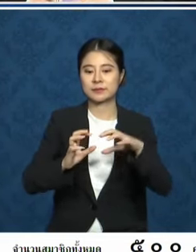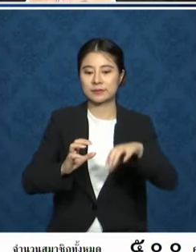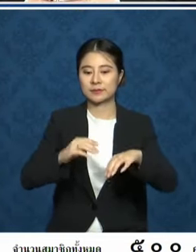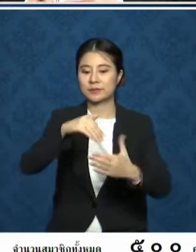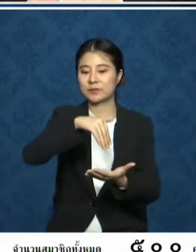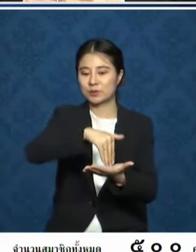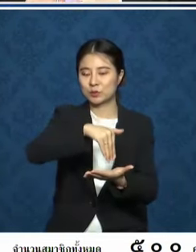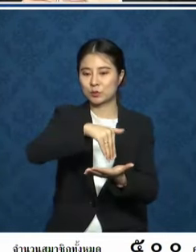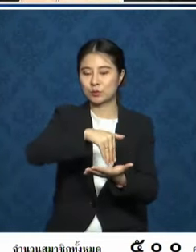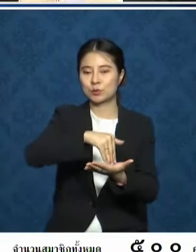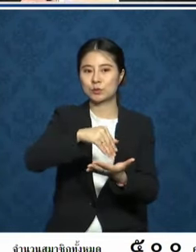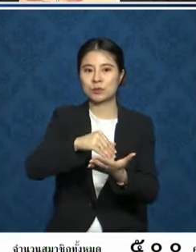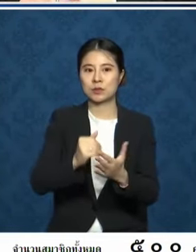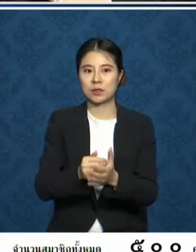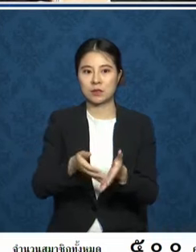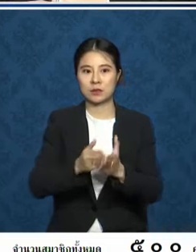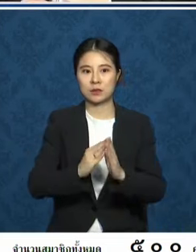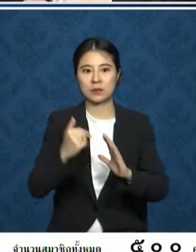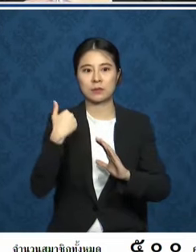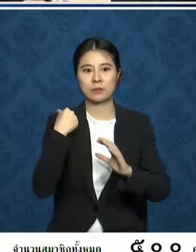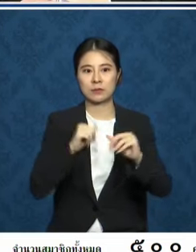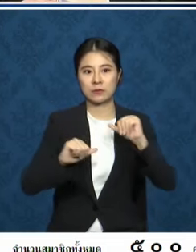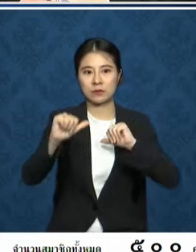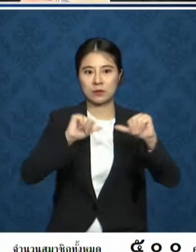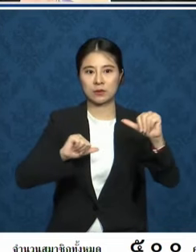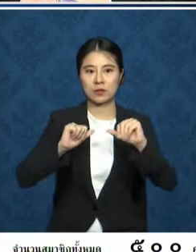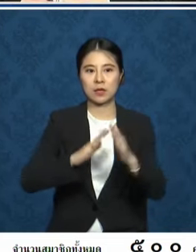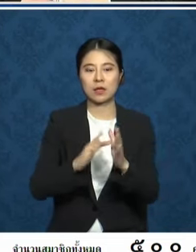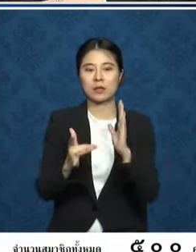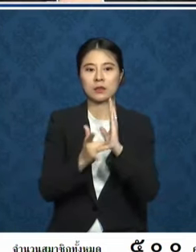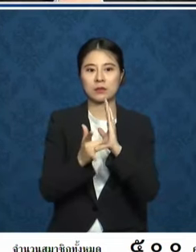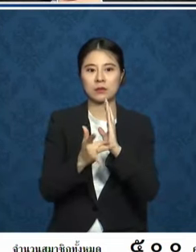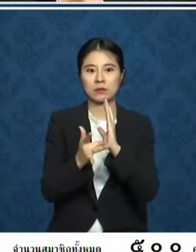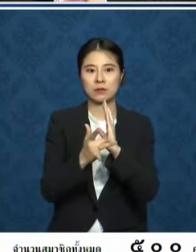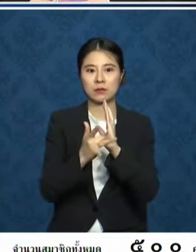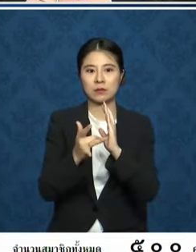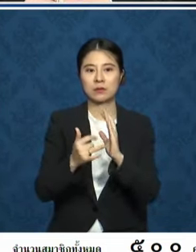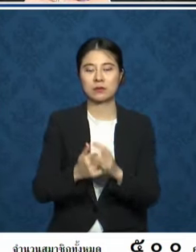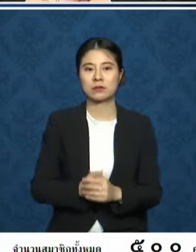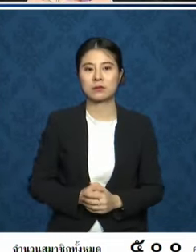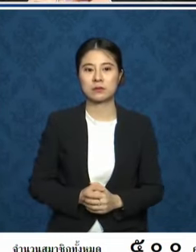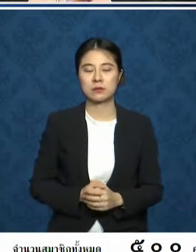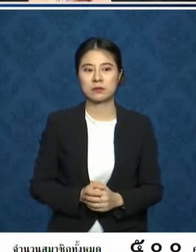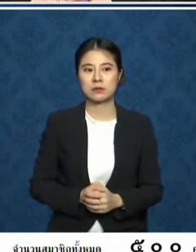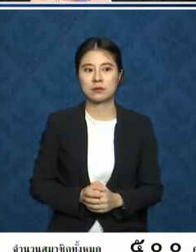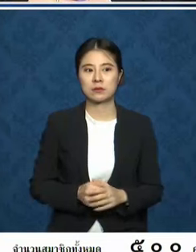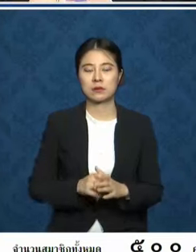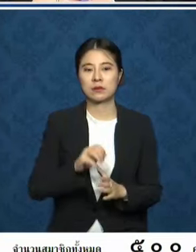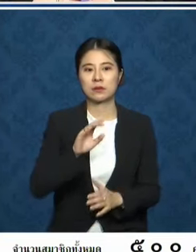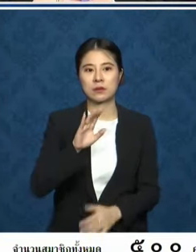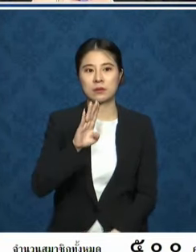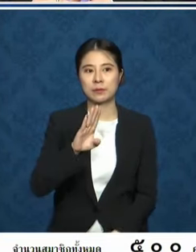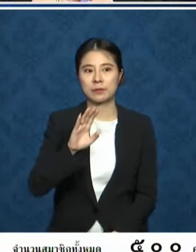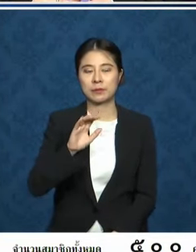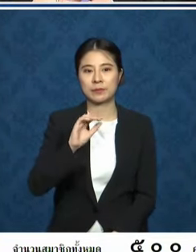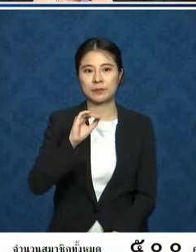เรื่องของวิทยาศร์ Priv ที่สูยแ่งชาตินั้นถนัดมีเรื่องของ Biotech ซึง